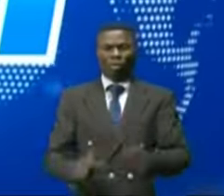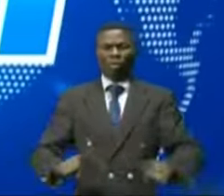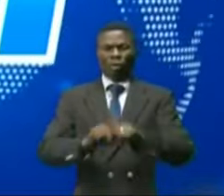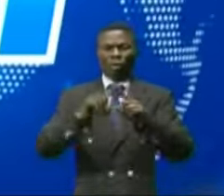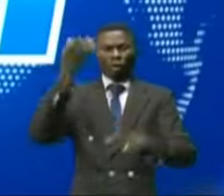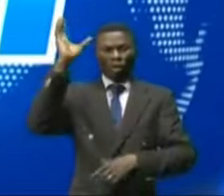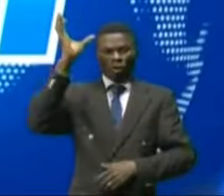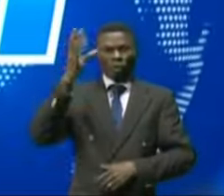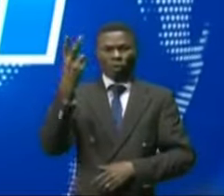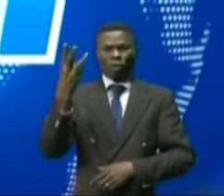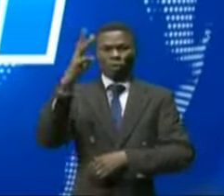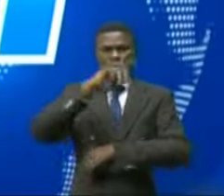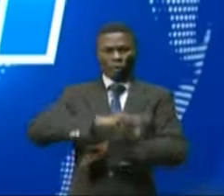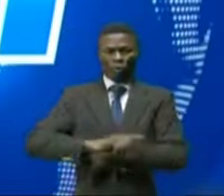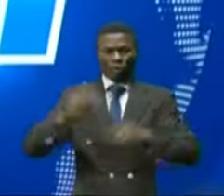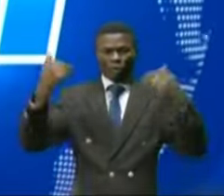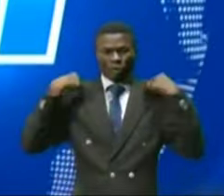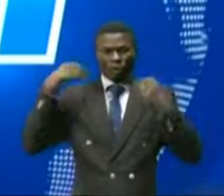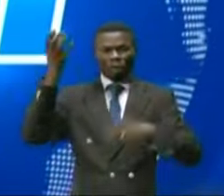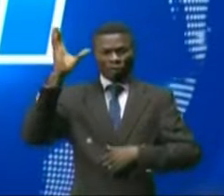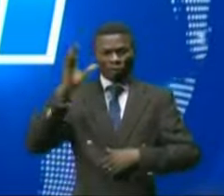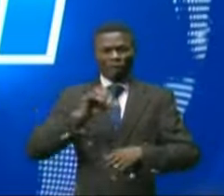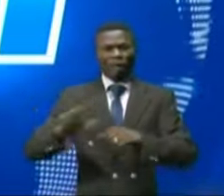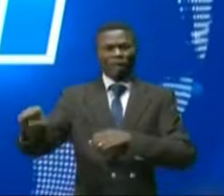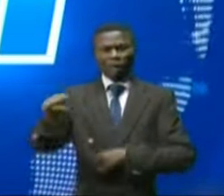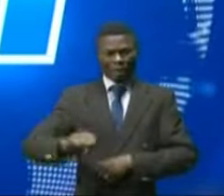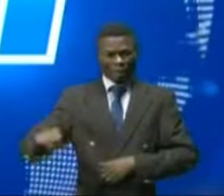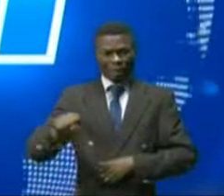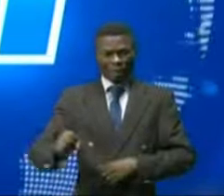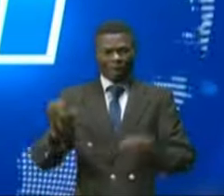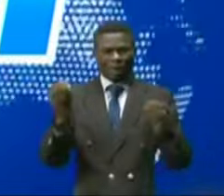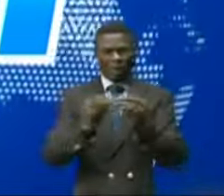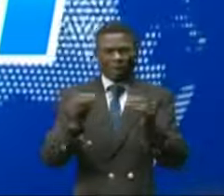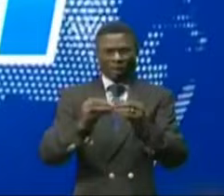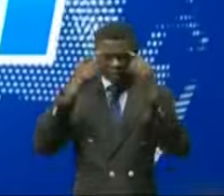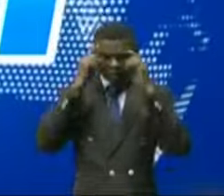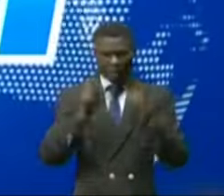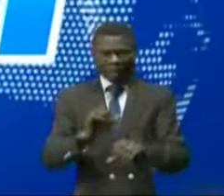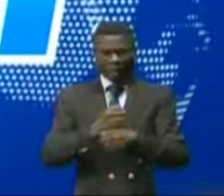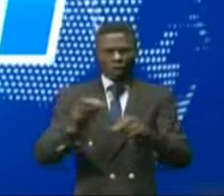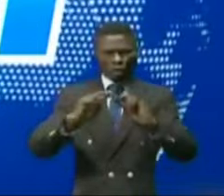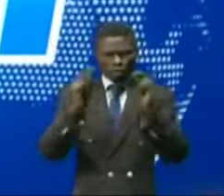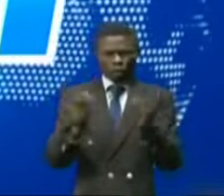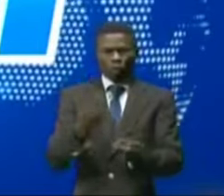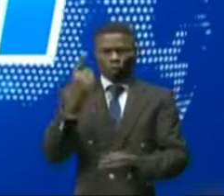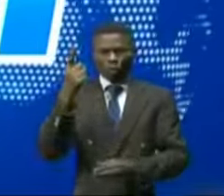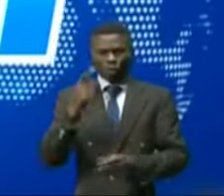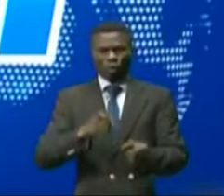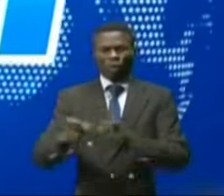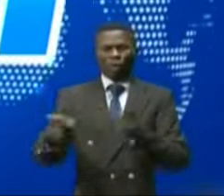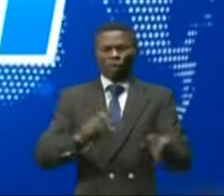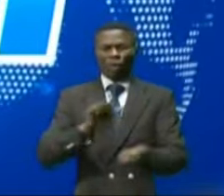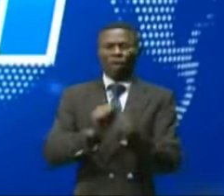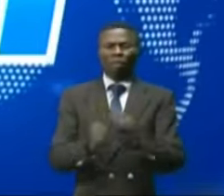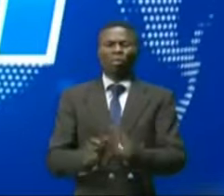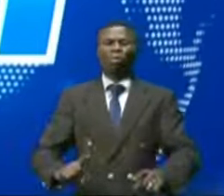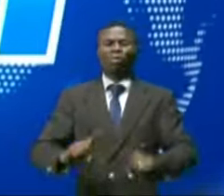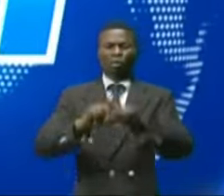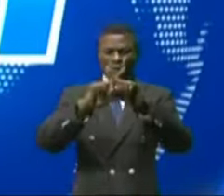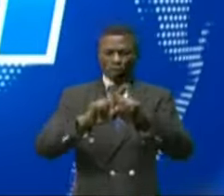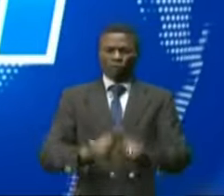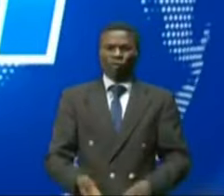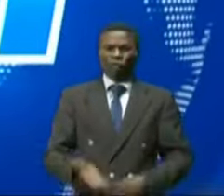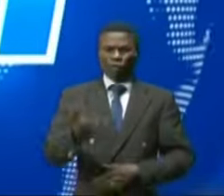coutumiers. Pendant 3 jours, les chefs des chefferies et secteurs se sont convenus de mettre en place une structure de gestion de ces conflits, nous dit